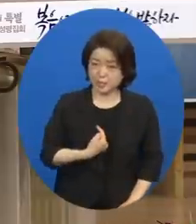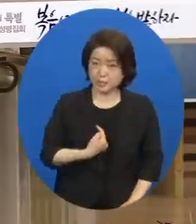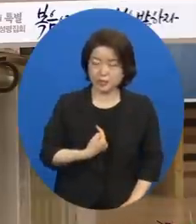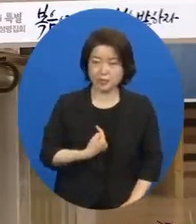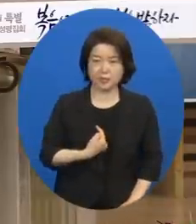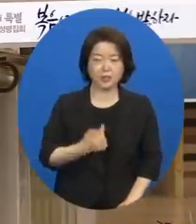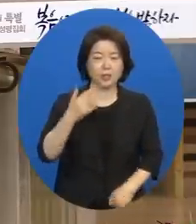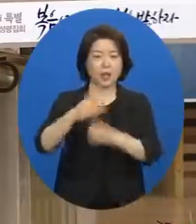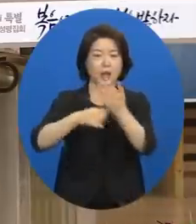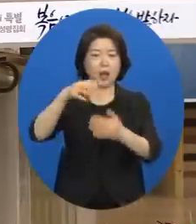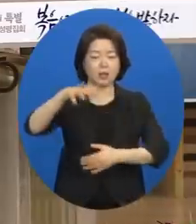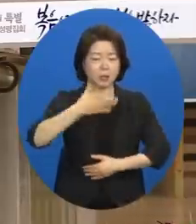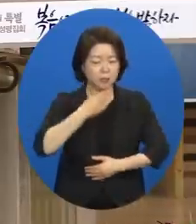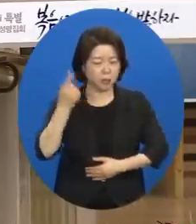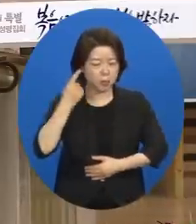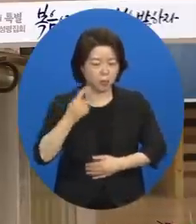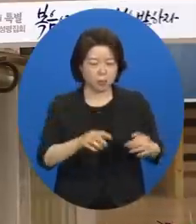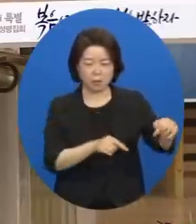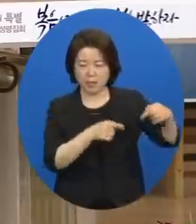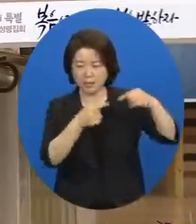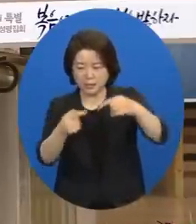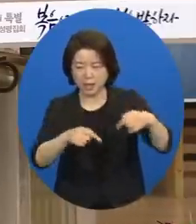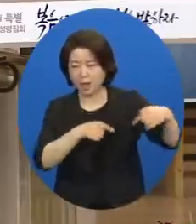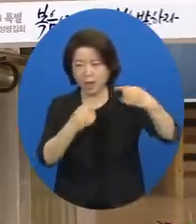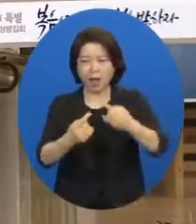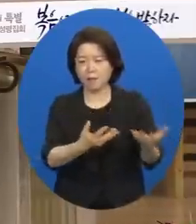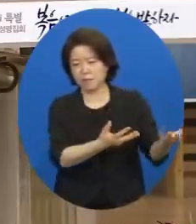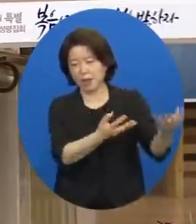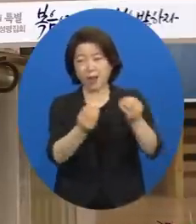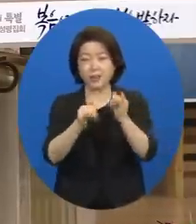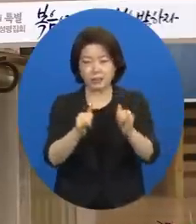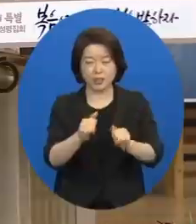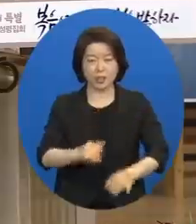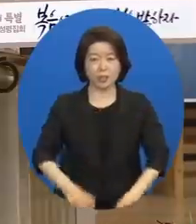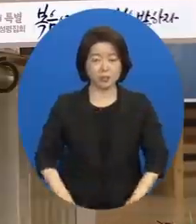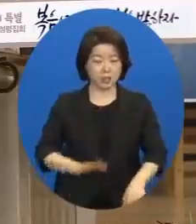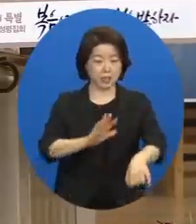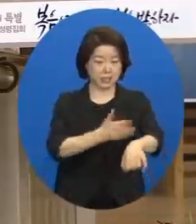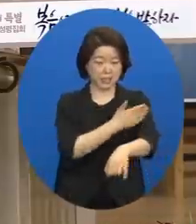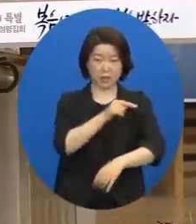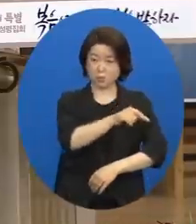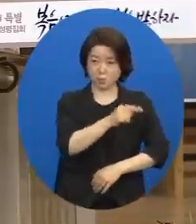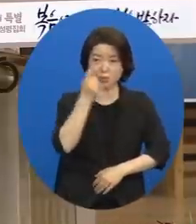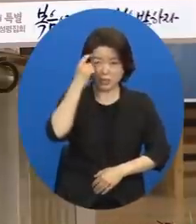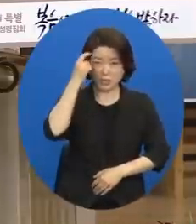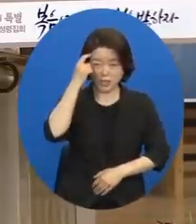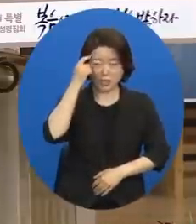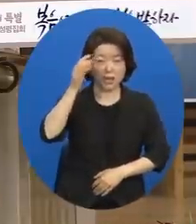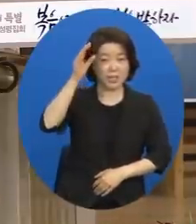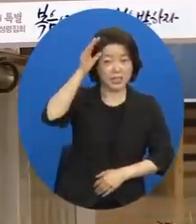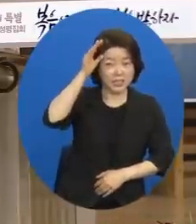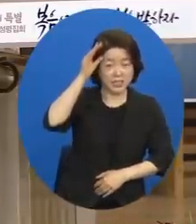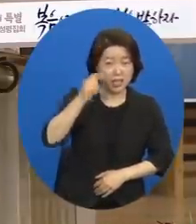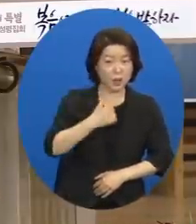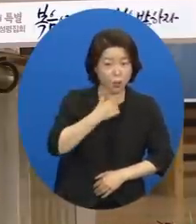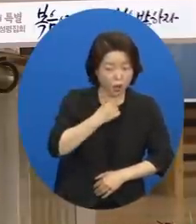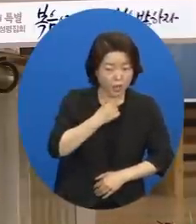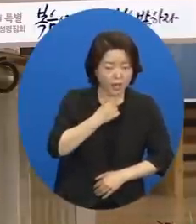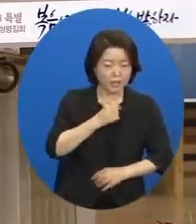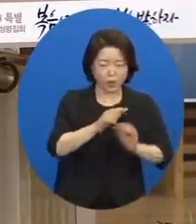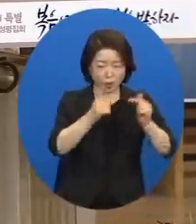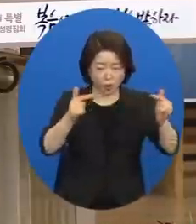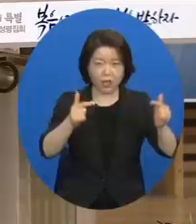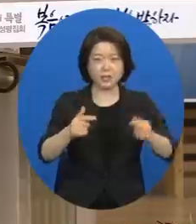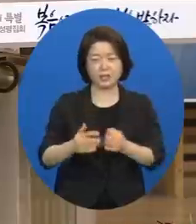하나님 앞에서 복음 앞에 나오는 수많은 사람들의 이 잘못된 왜곡된 우리의 이 기대와 이런 생각들을